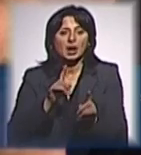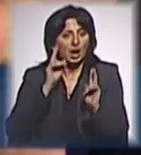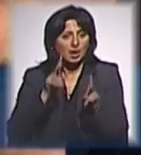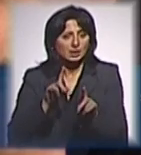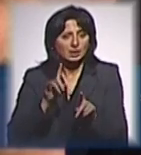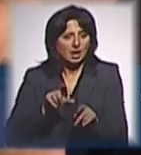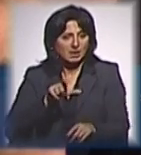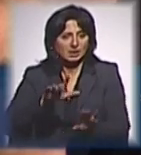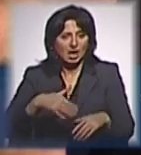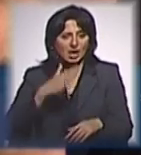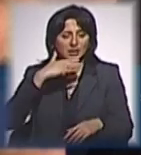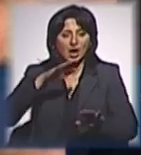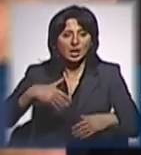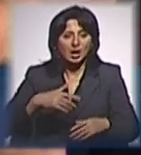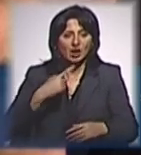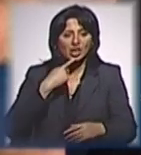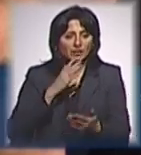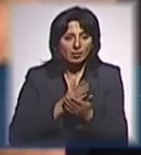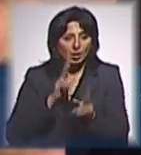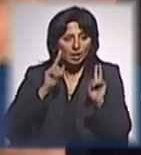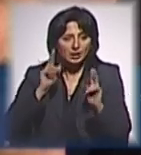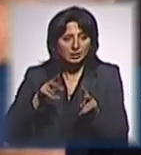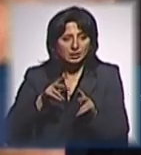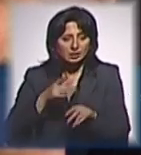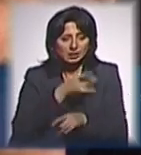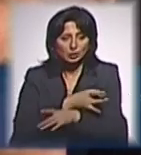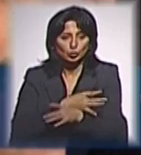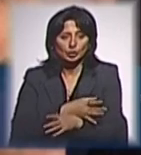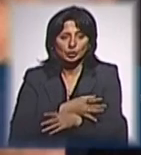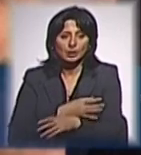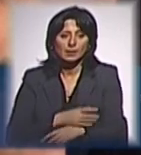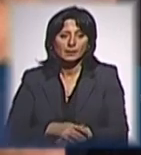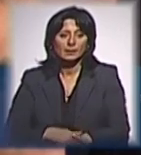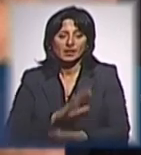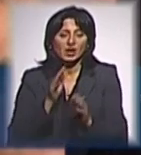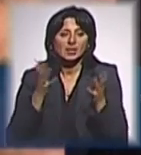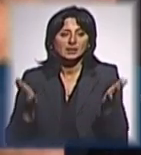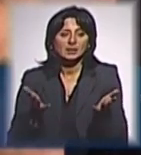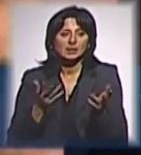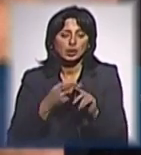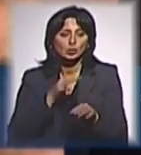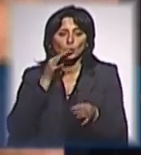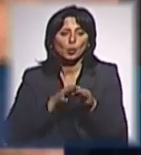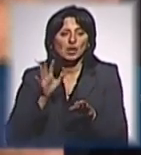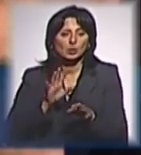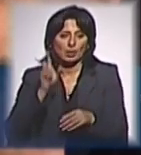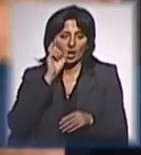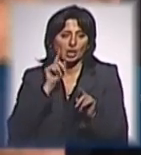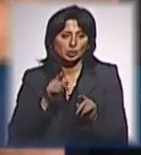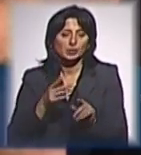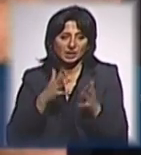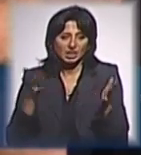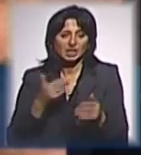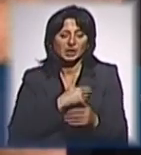არ იციან, რომ გზა არ არის, წყალი არ არის, გაჭირვება არის, სიდუხჭირეა. აი ეს არის ყველაზე დიდი, ის არის უპასუხისგებლო ხელისუფლება და